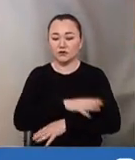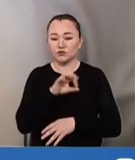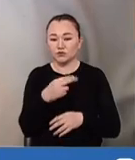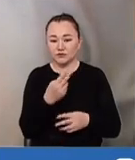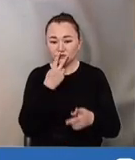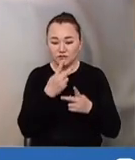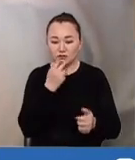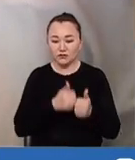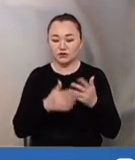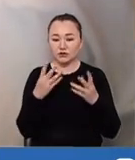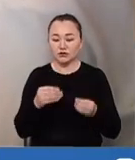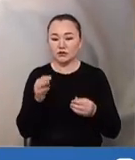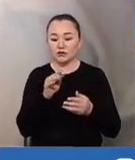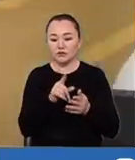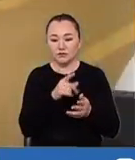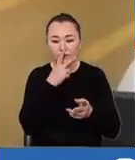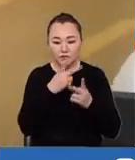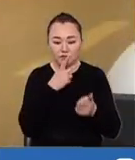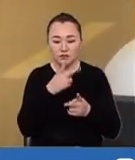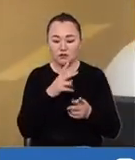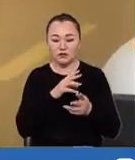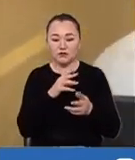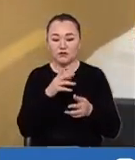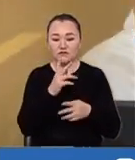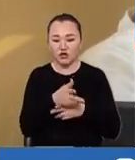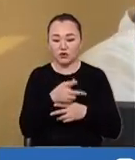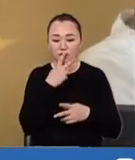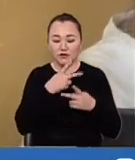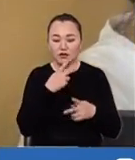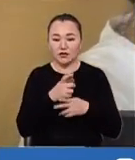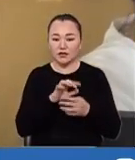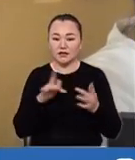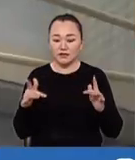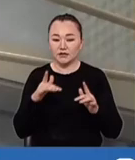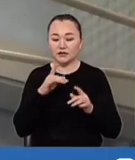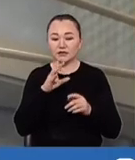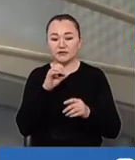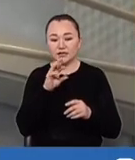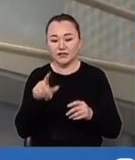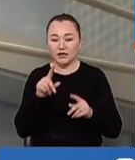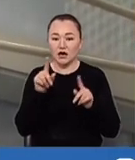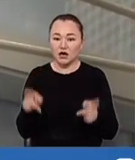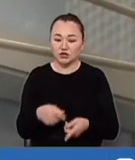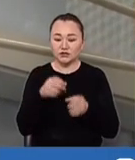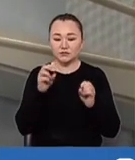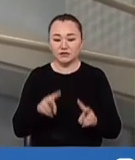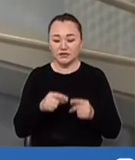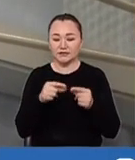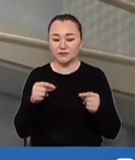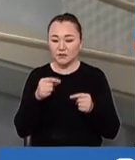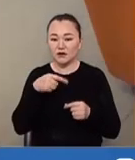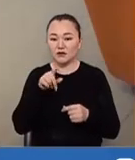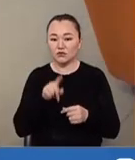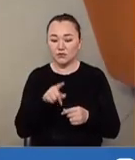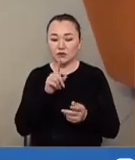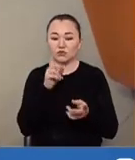желілерден күнде көретін жазбалардың әсері бар дейді. Сондықтан балаларды интернет желілерінен шектейтін арнайы SIM-карта қажет